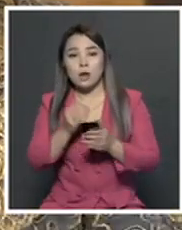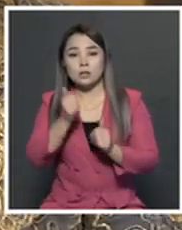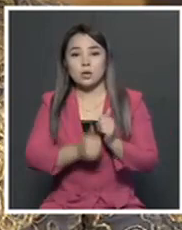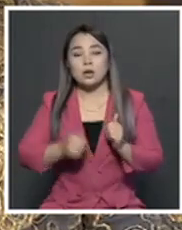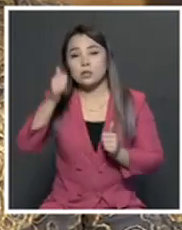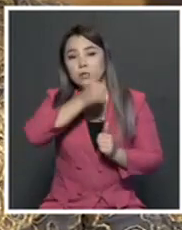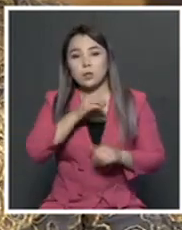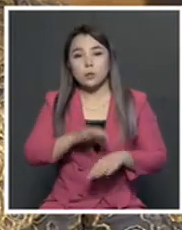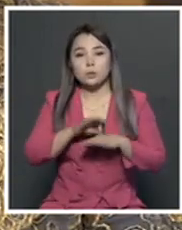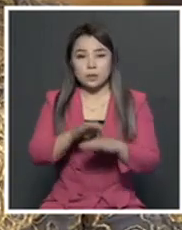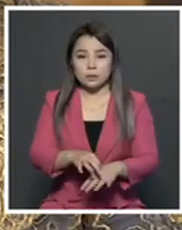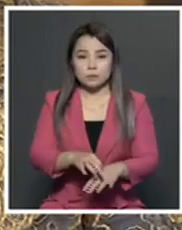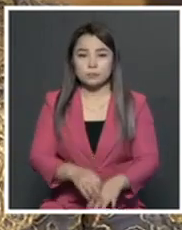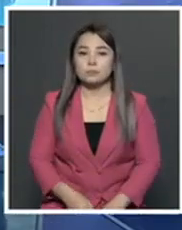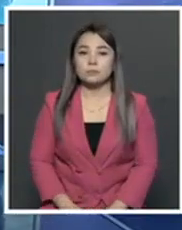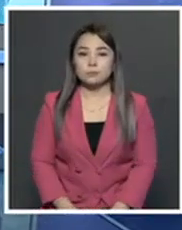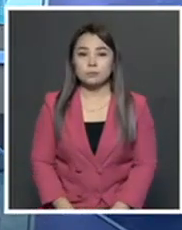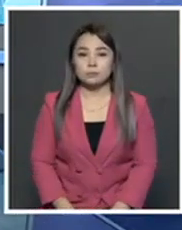сайын жете берейік.